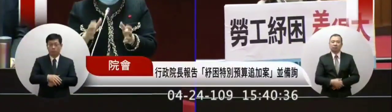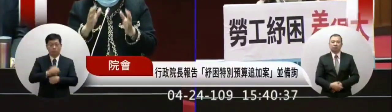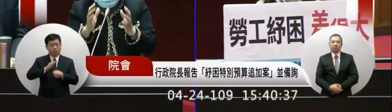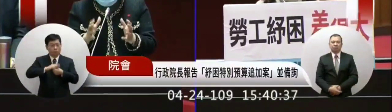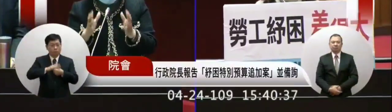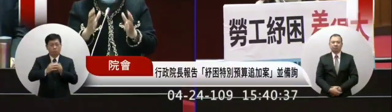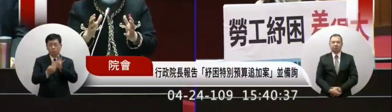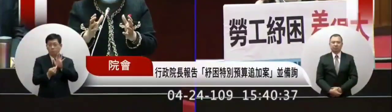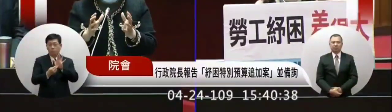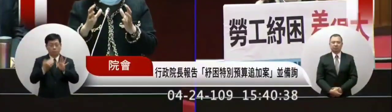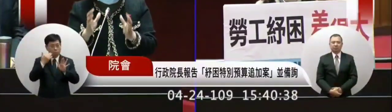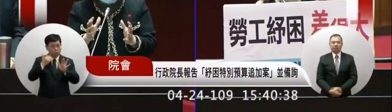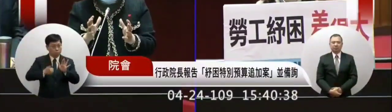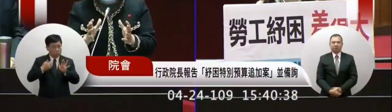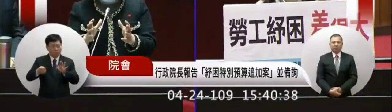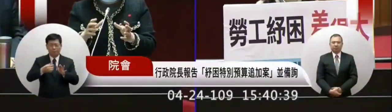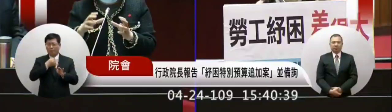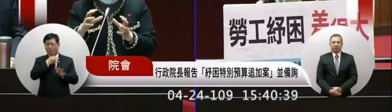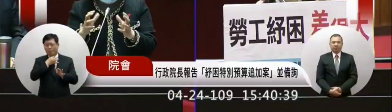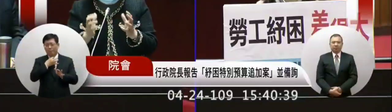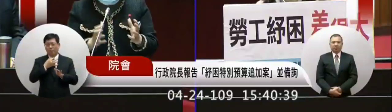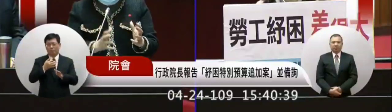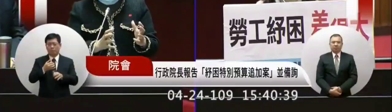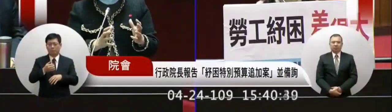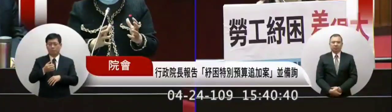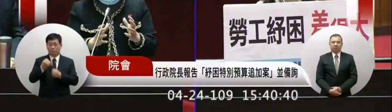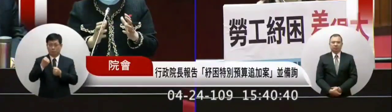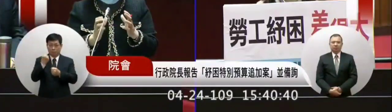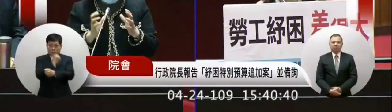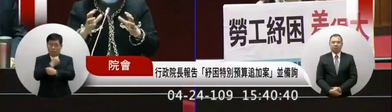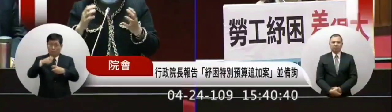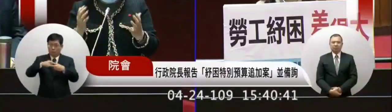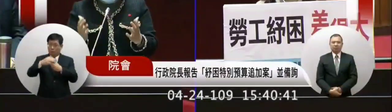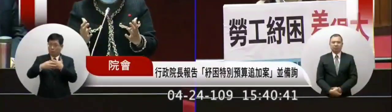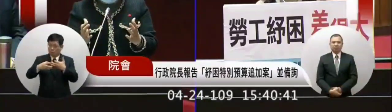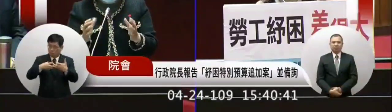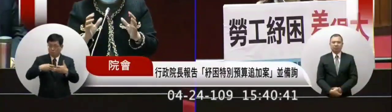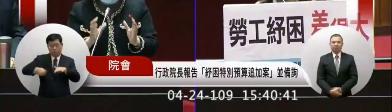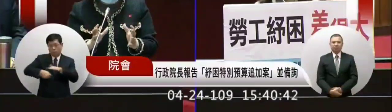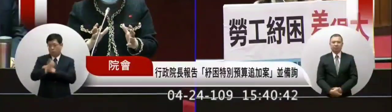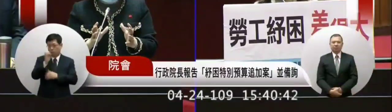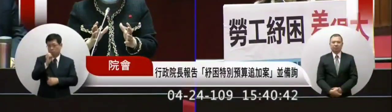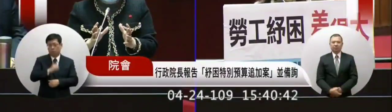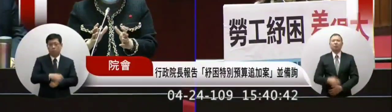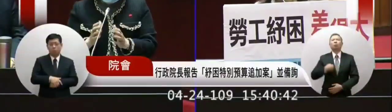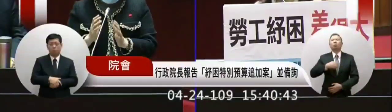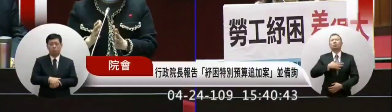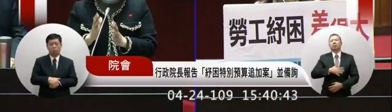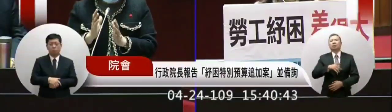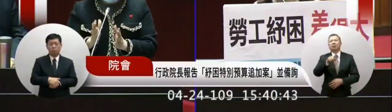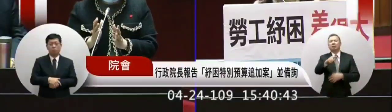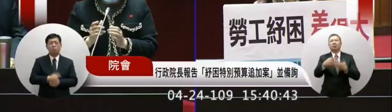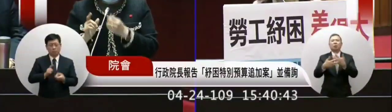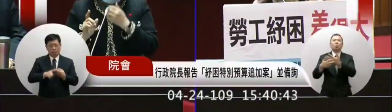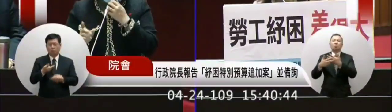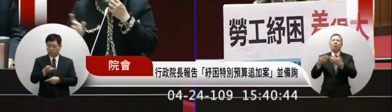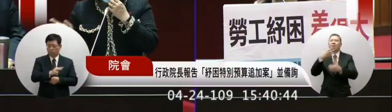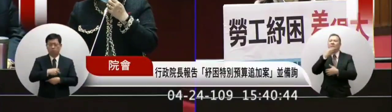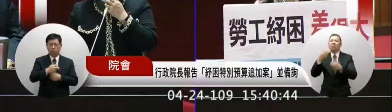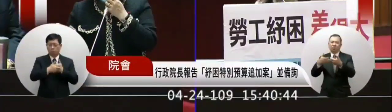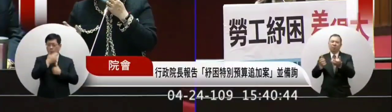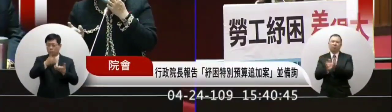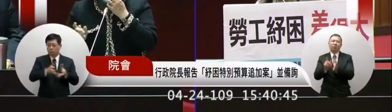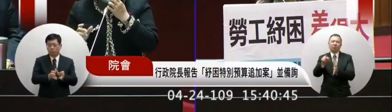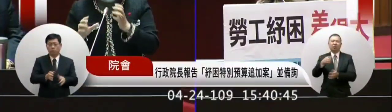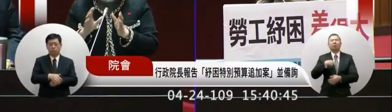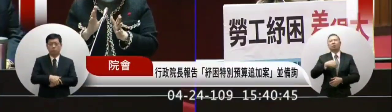再说明一下，如果有真的是很困难而。在劳保这边哈，因为他没有劳保， 我知道你要说卫福部， 对， 我有知